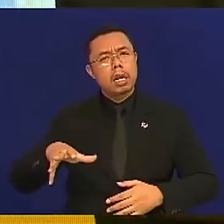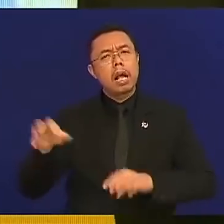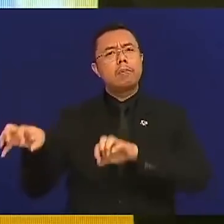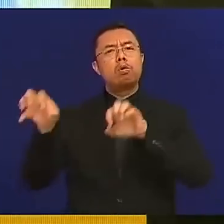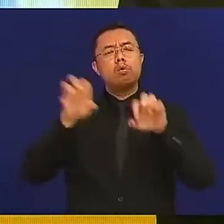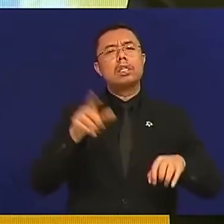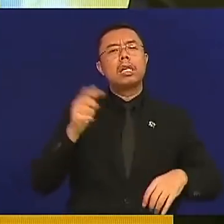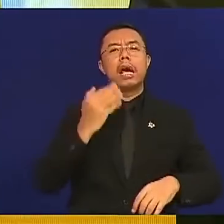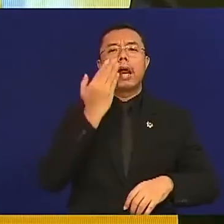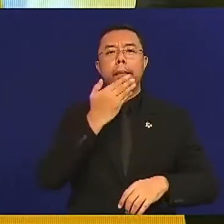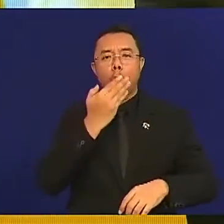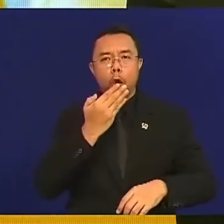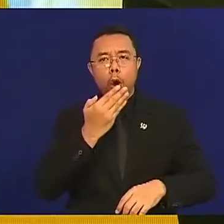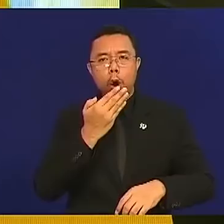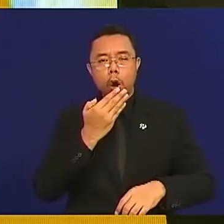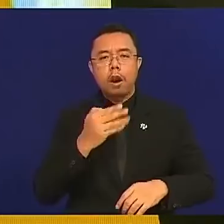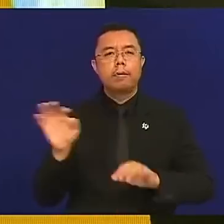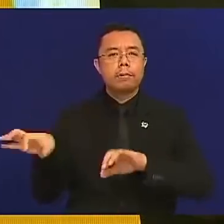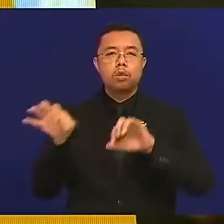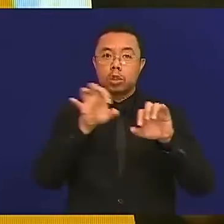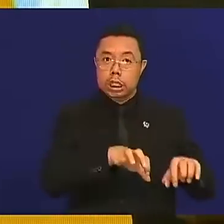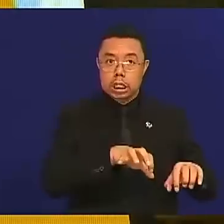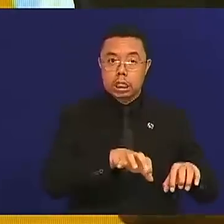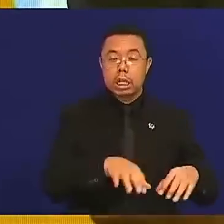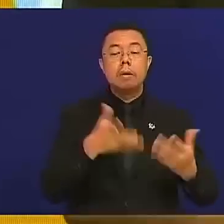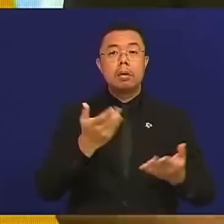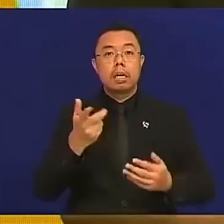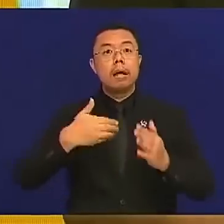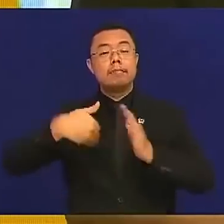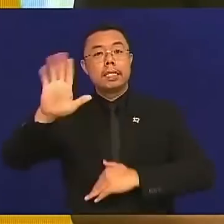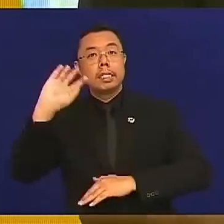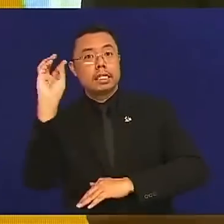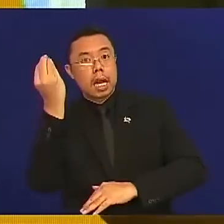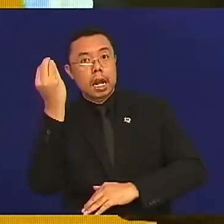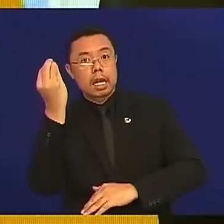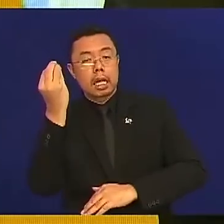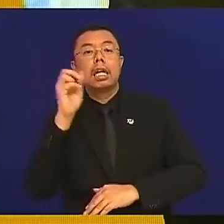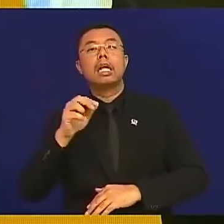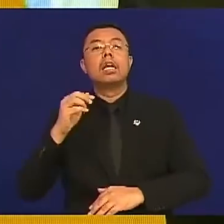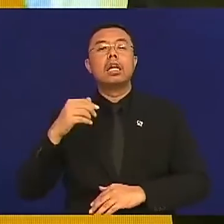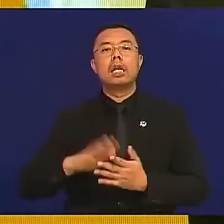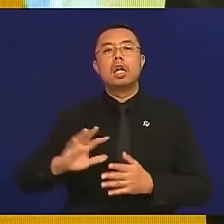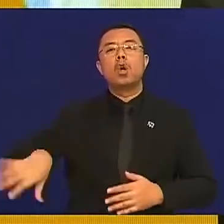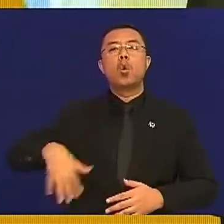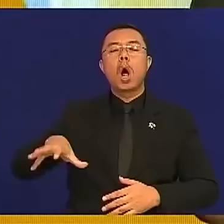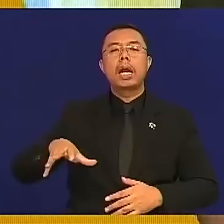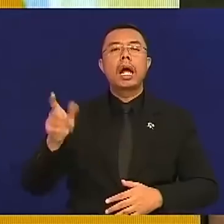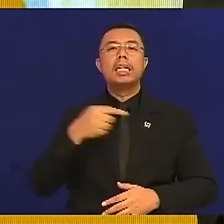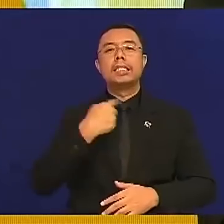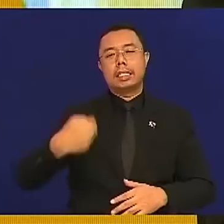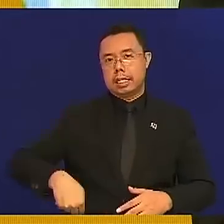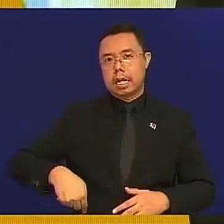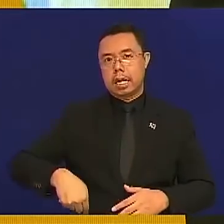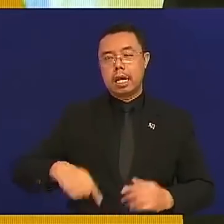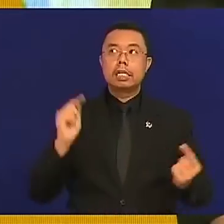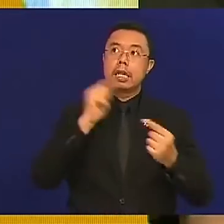pengungsi dari Ambon, ya. Bagaimana dia lari ke Jakarta, ini keluarga Tionghoa, ya saudara.